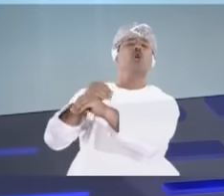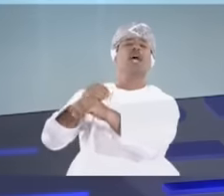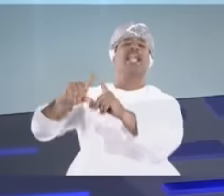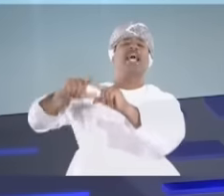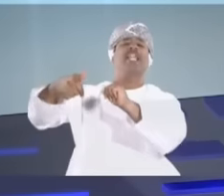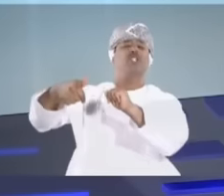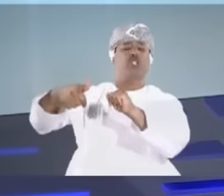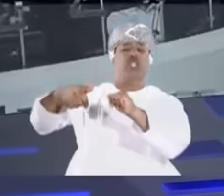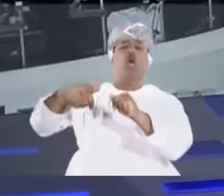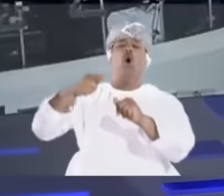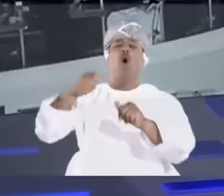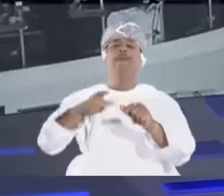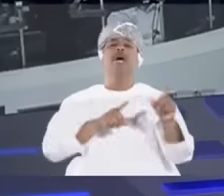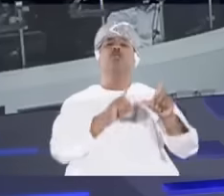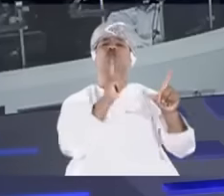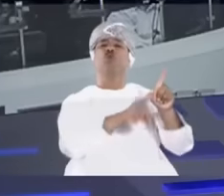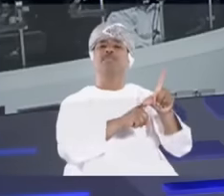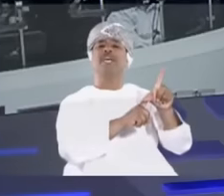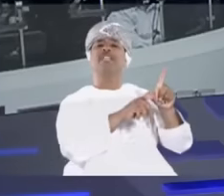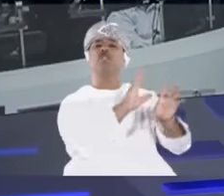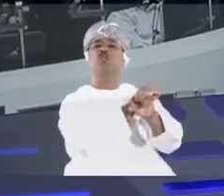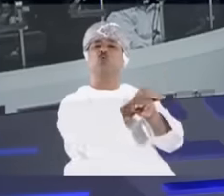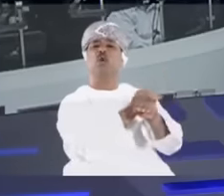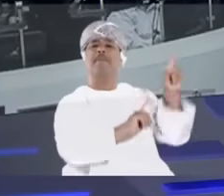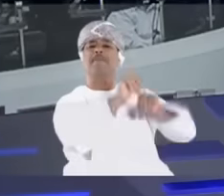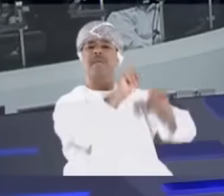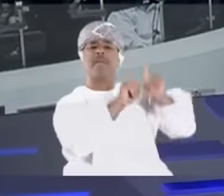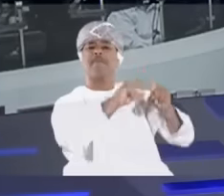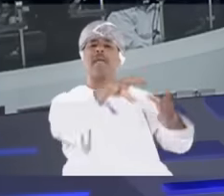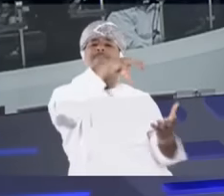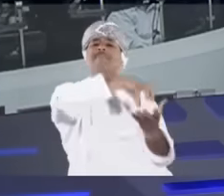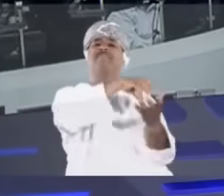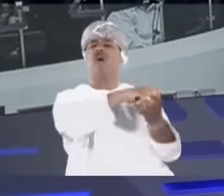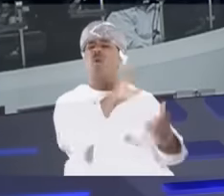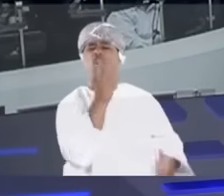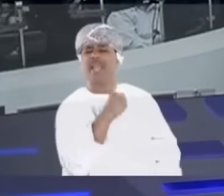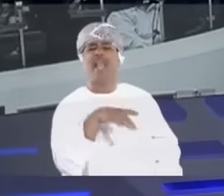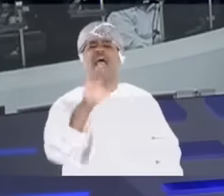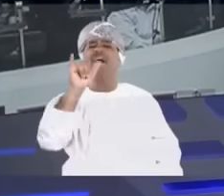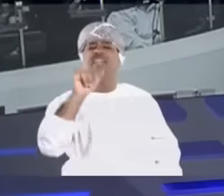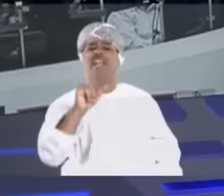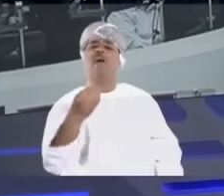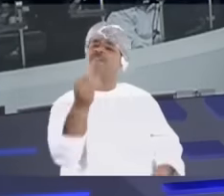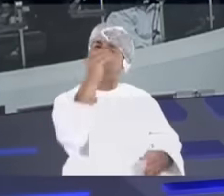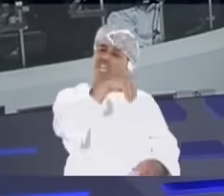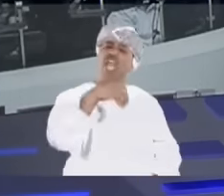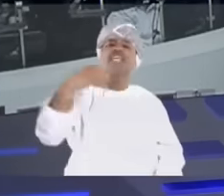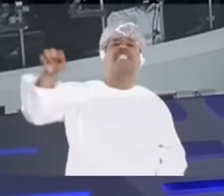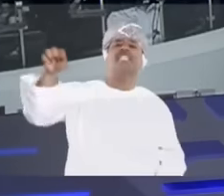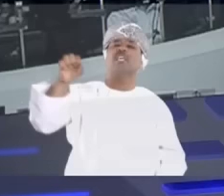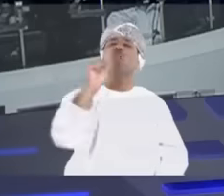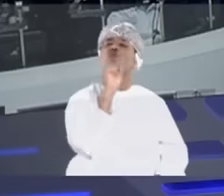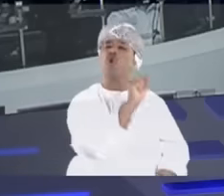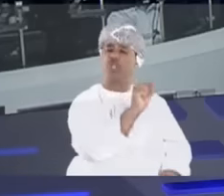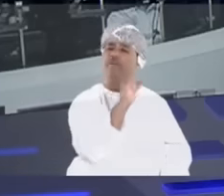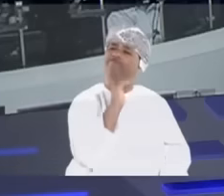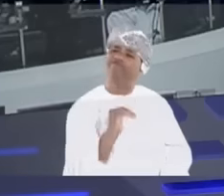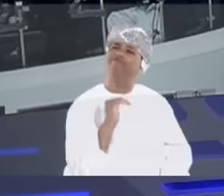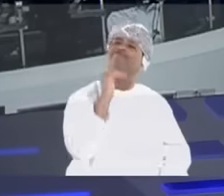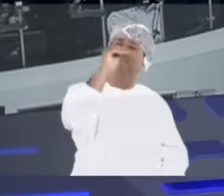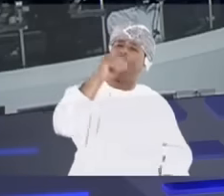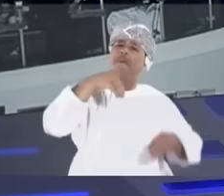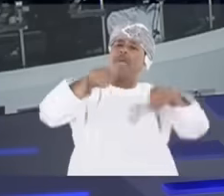الخليجية، أغلق سوق مسقط اليوم في المنطقة الخضراء رابحا 19 نقطة، حيث ارتفع حجم التداول إلى